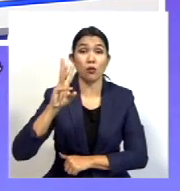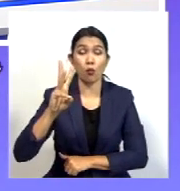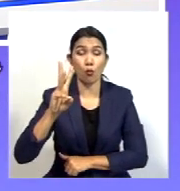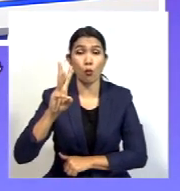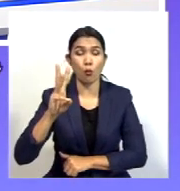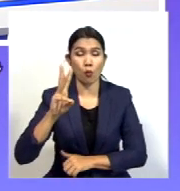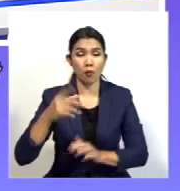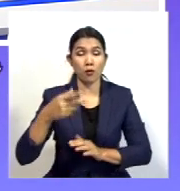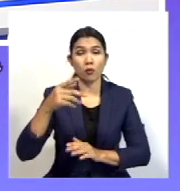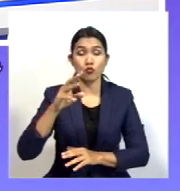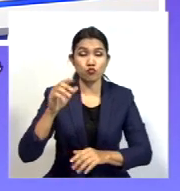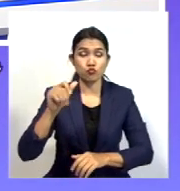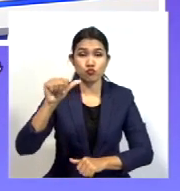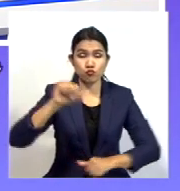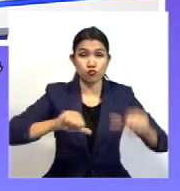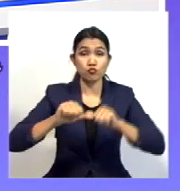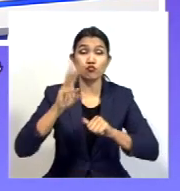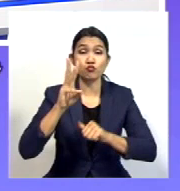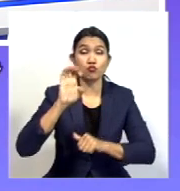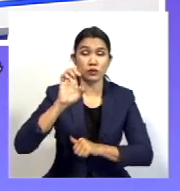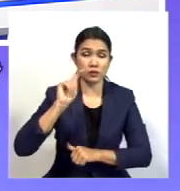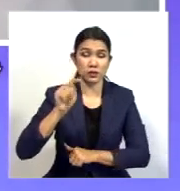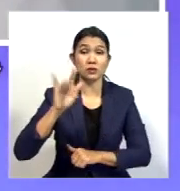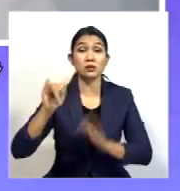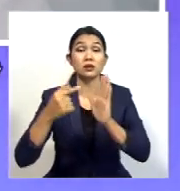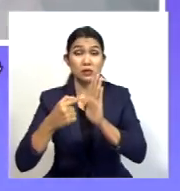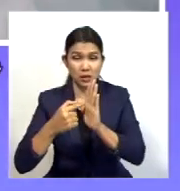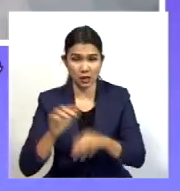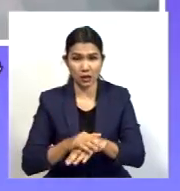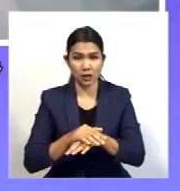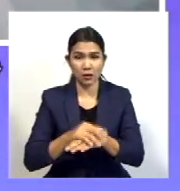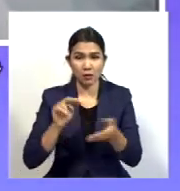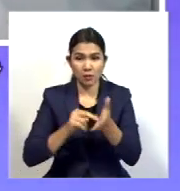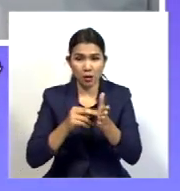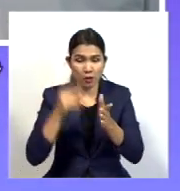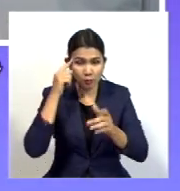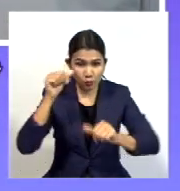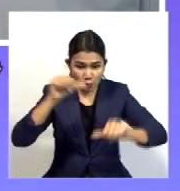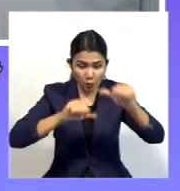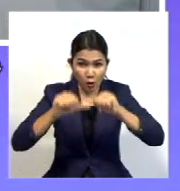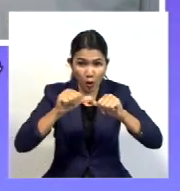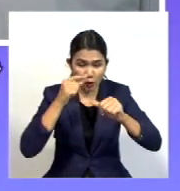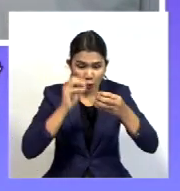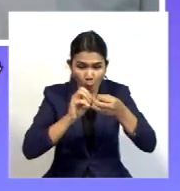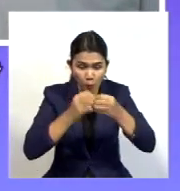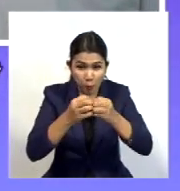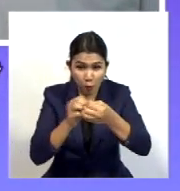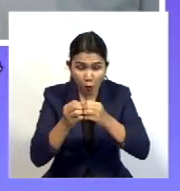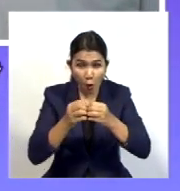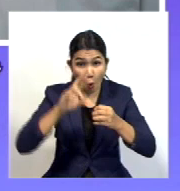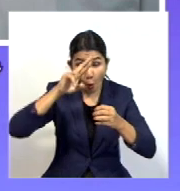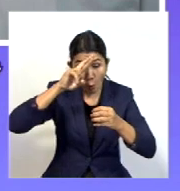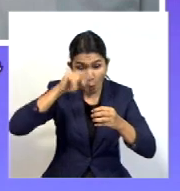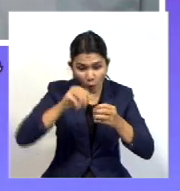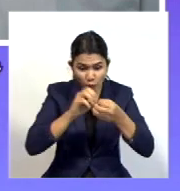กุลแล้วก็ในการที่ขยายปริมาณนะครับของรหัสพันธุกรรมของเชื้อโรคน